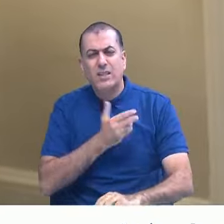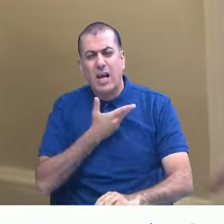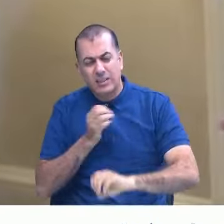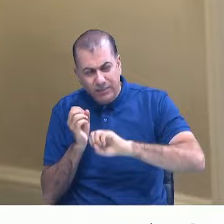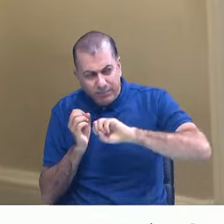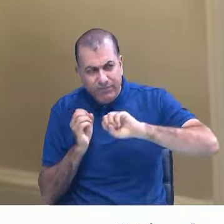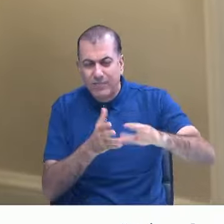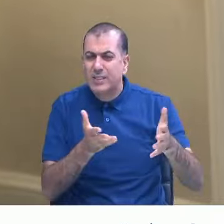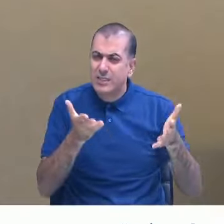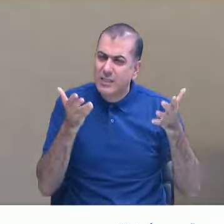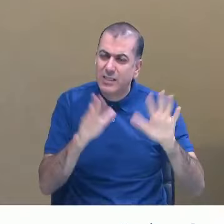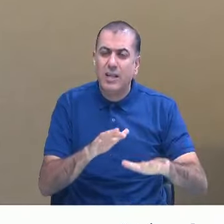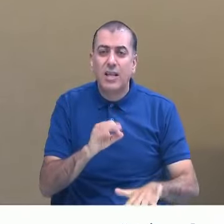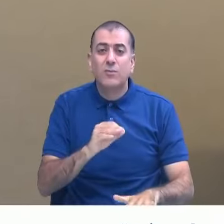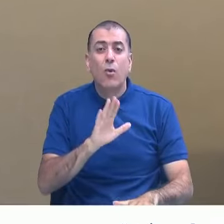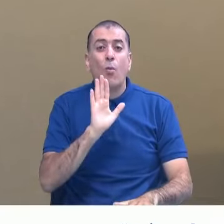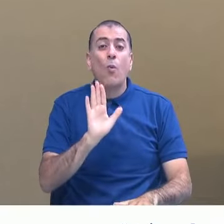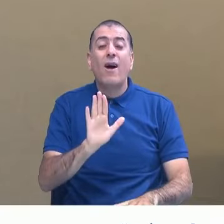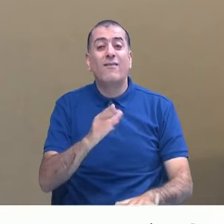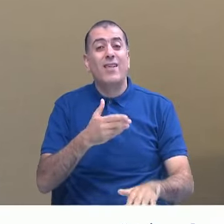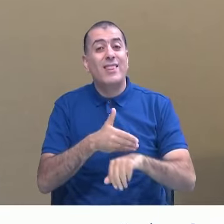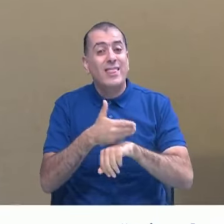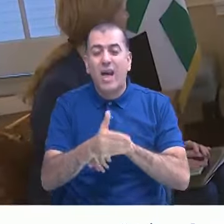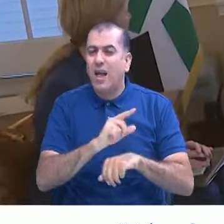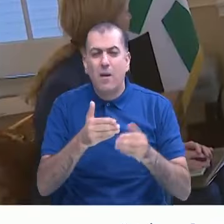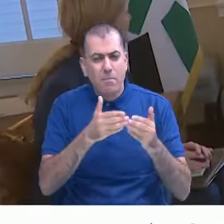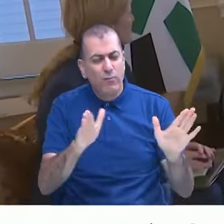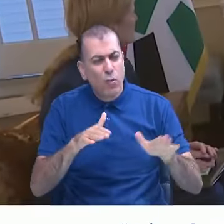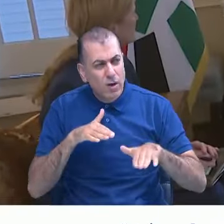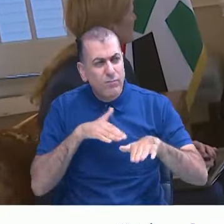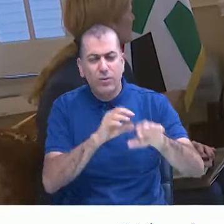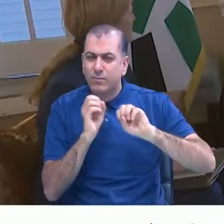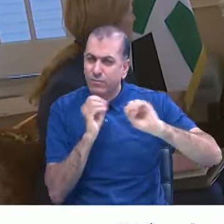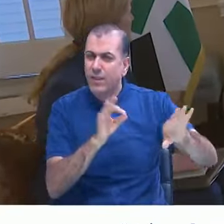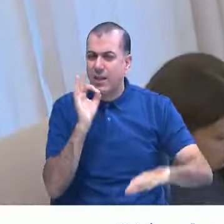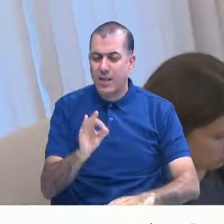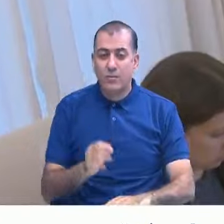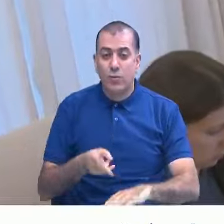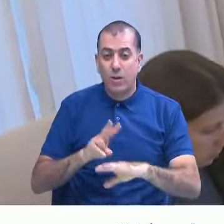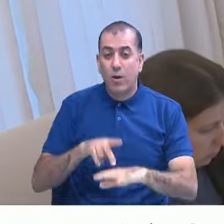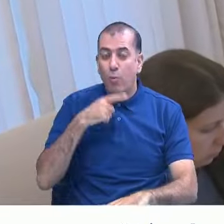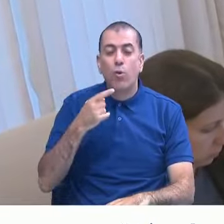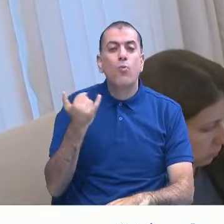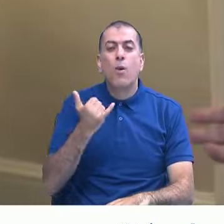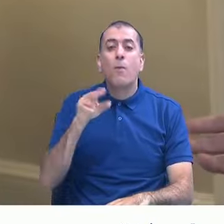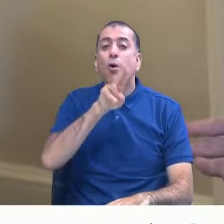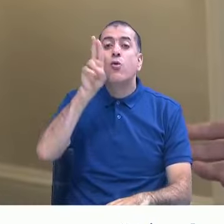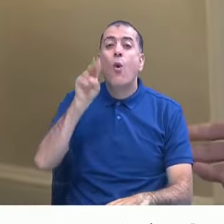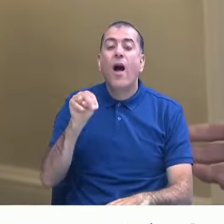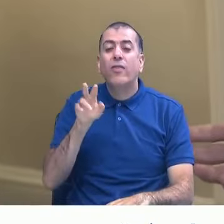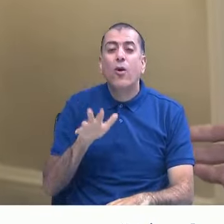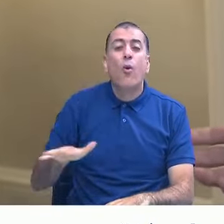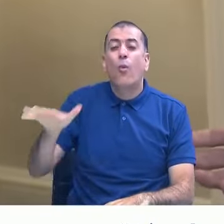وايصالها دون معيقات او تاخير وتطرق الاجتماع الى دور المنظمات الامميه في تاديه